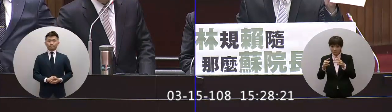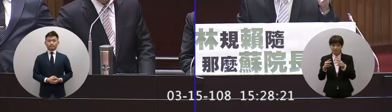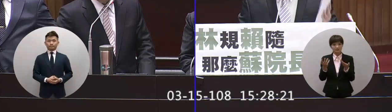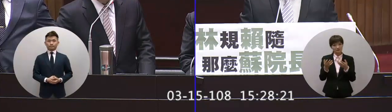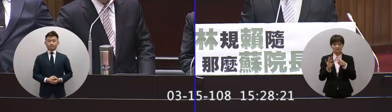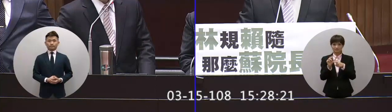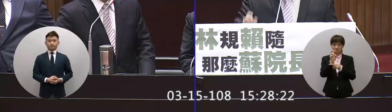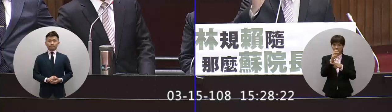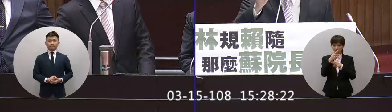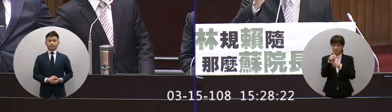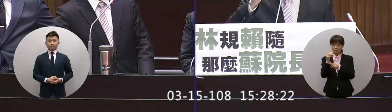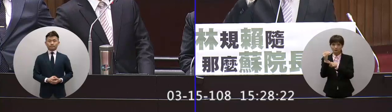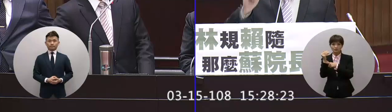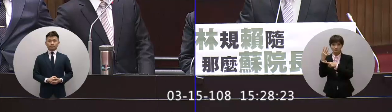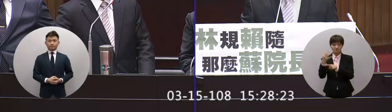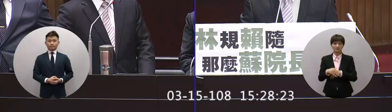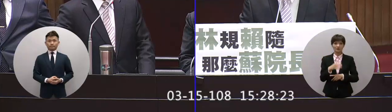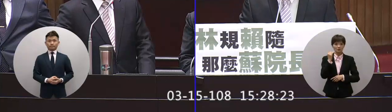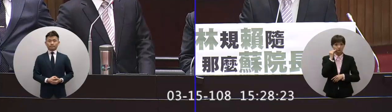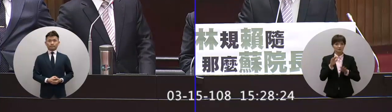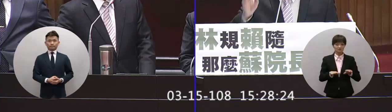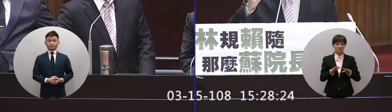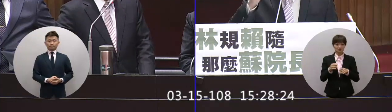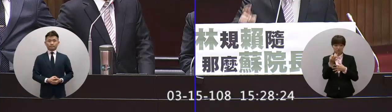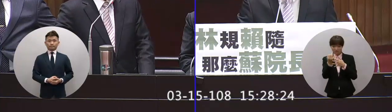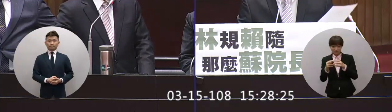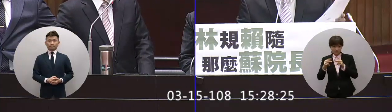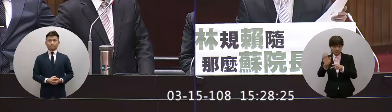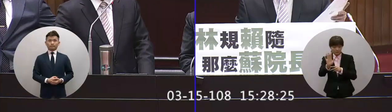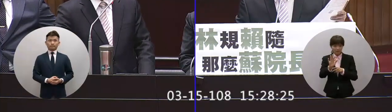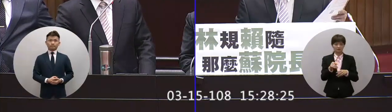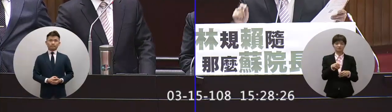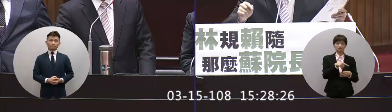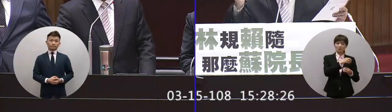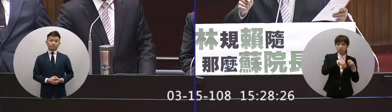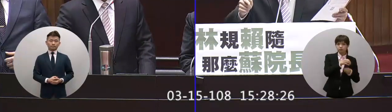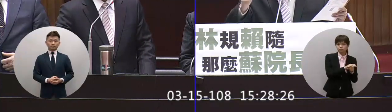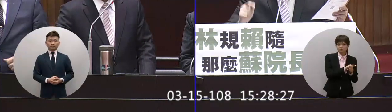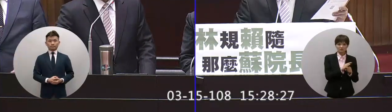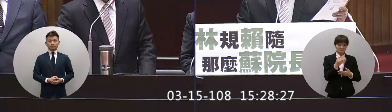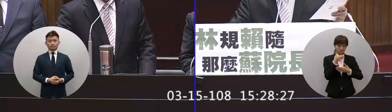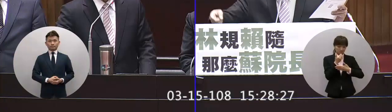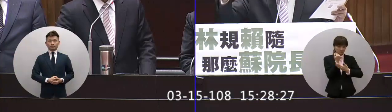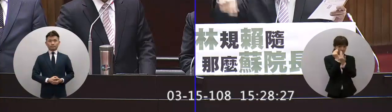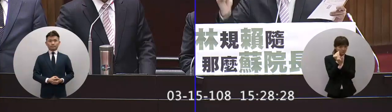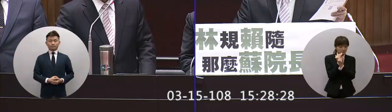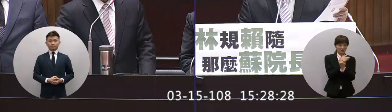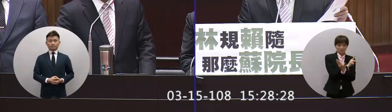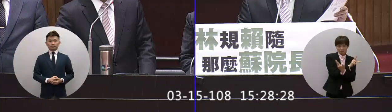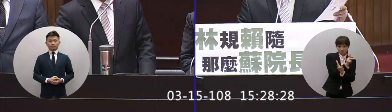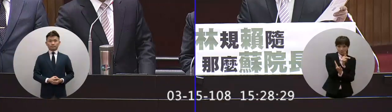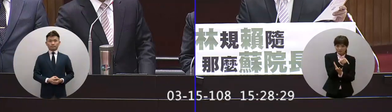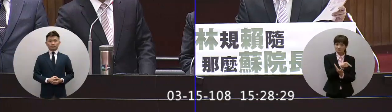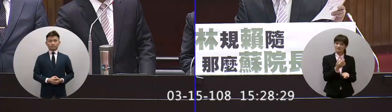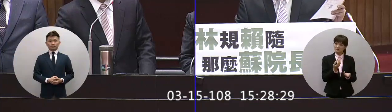27.94%。假如你现在不调费率，纯粹拨补，你的潜藏性债务立刻你放进去，让他可以收益去